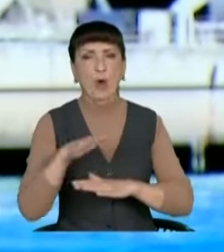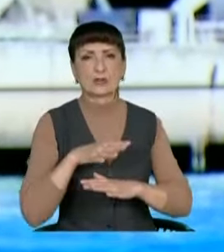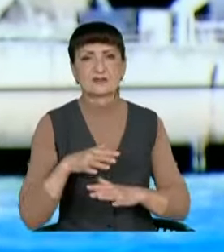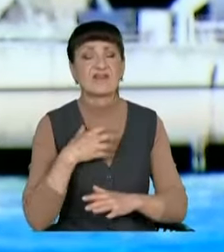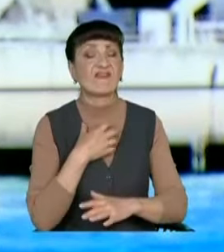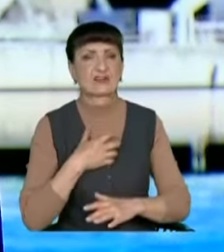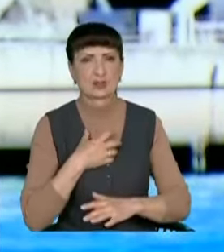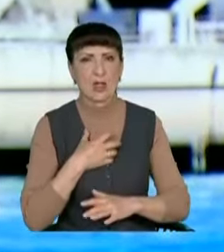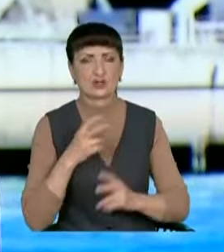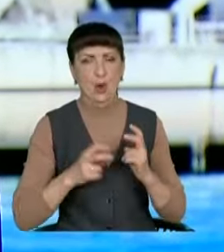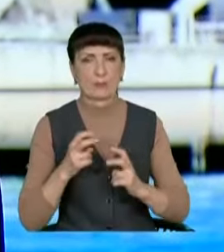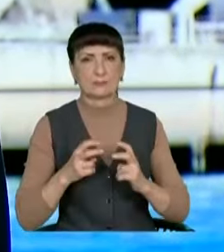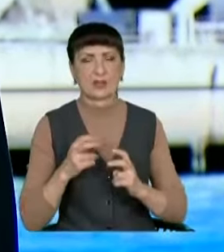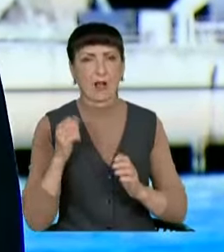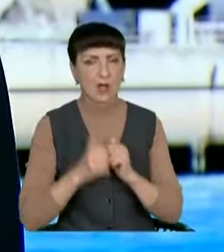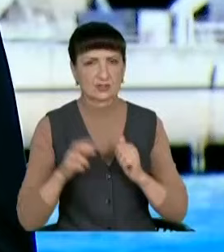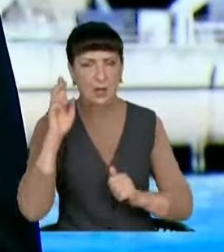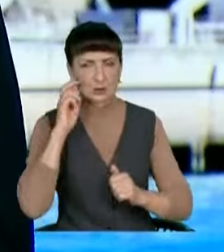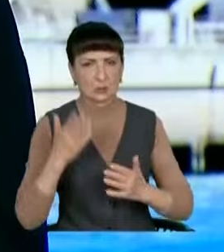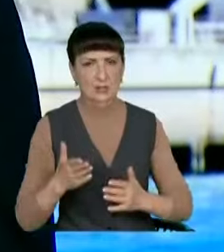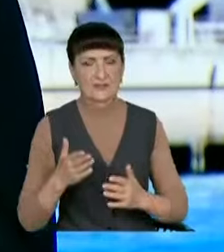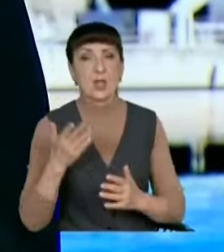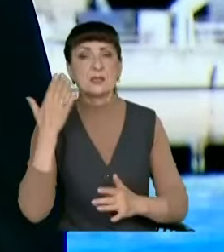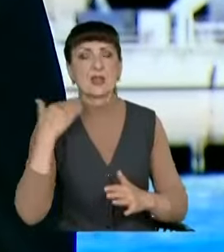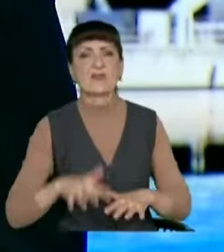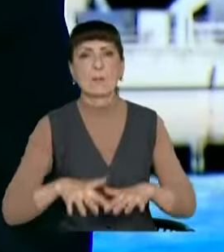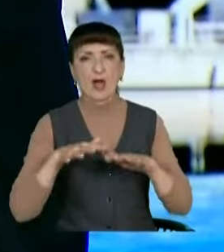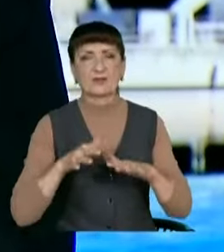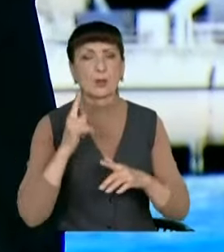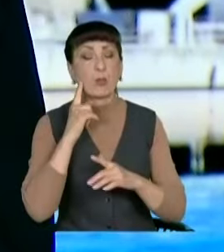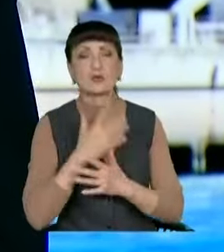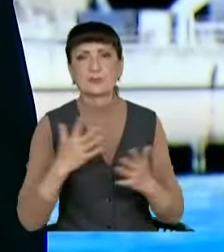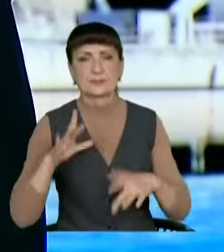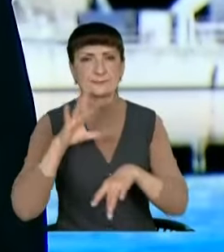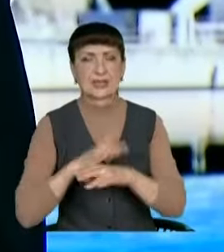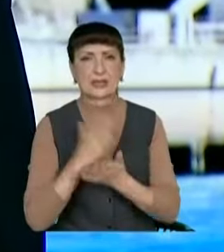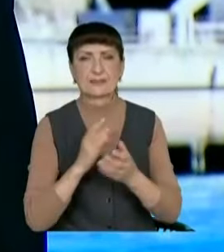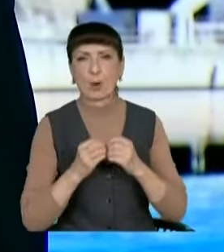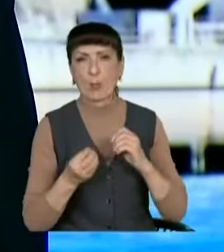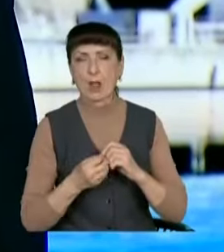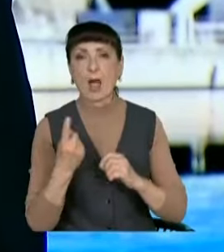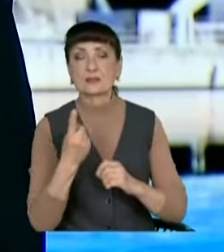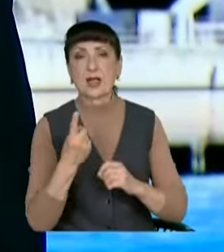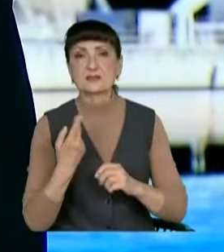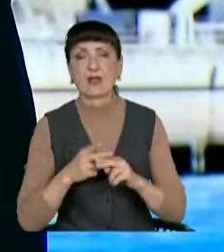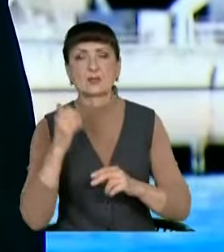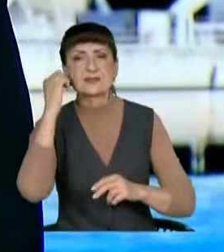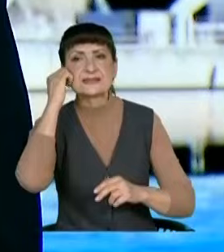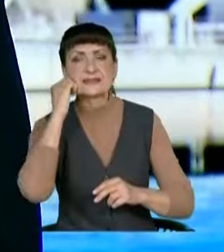важнейших отраслей для каждого государства. Вот недавние паводки больше прежнего обнажили имеющиеся проблемы, одна из которых – это